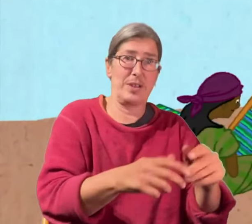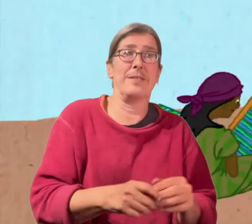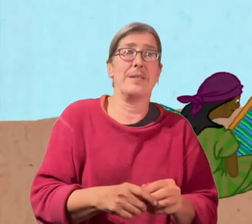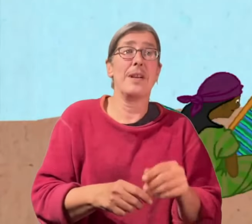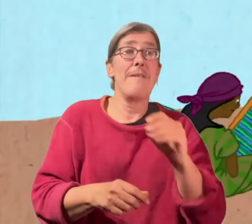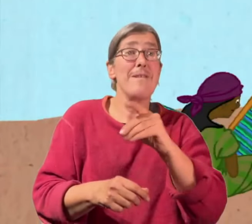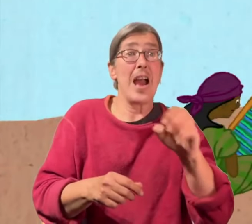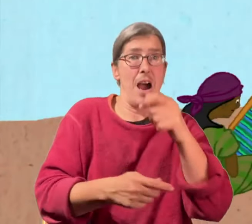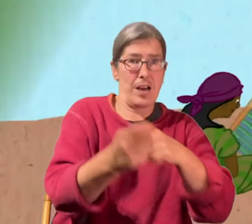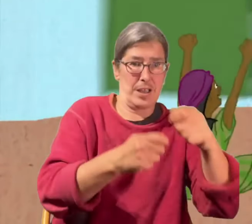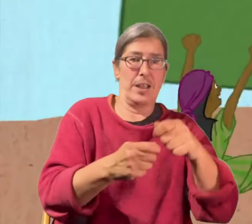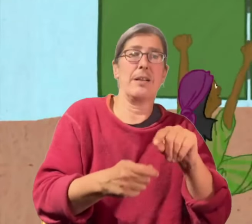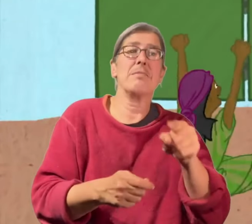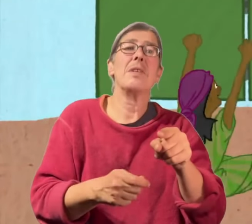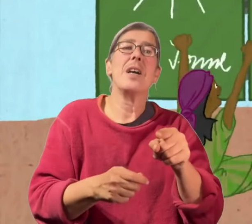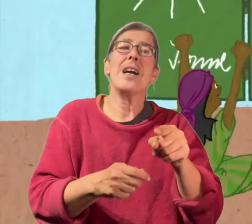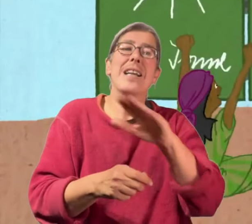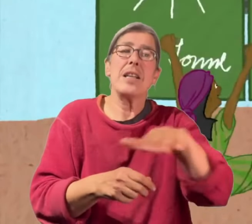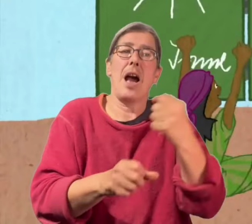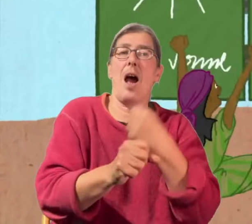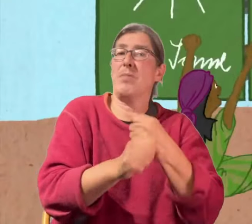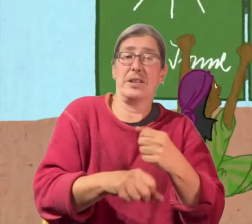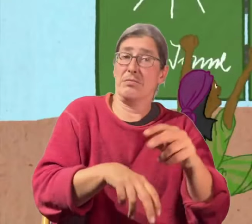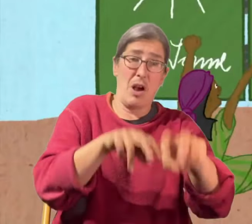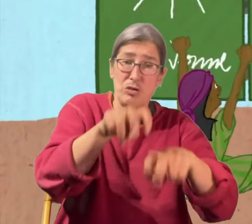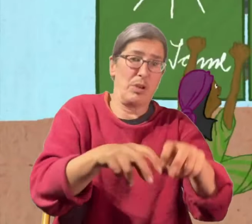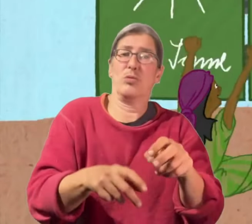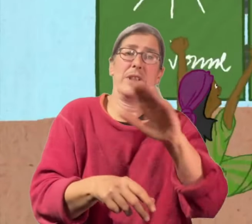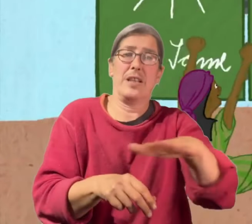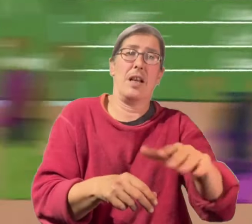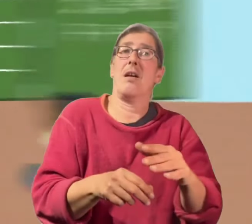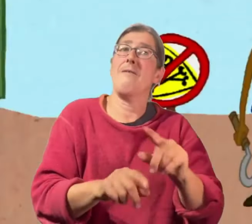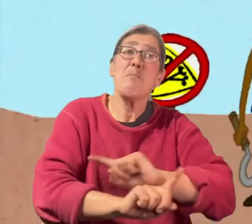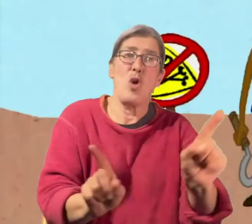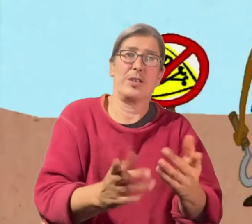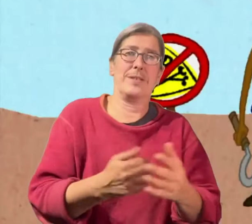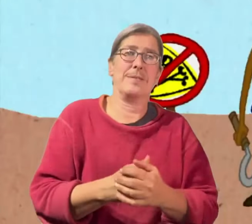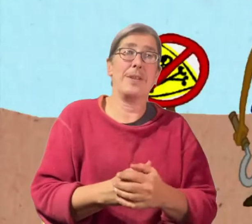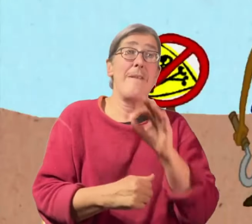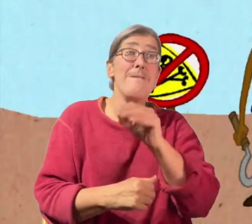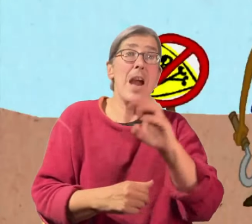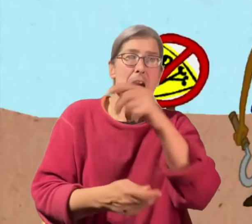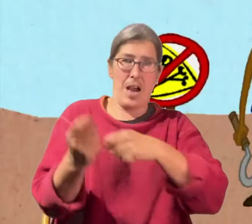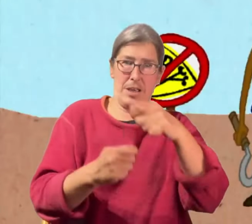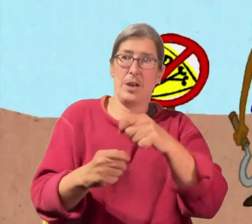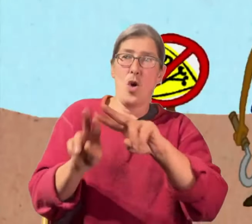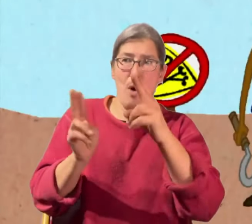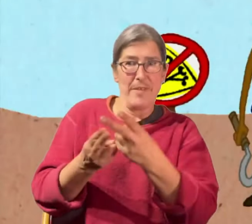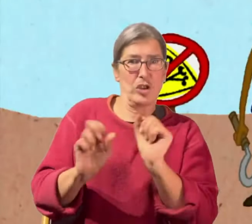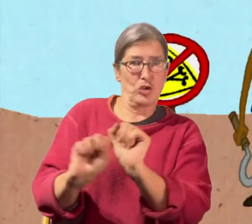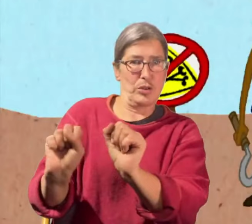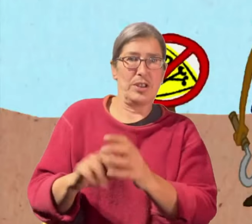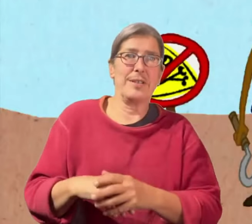fairen Handel ist zudem ausbeuterische Kinderarbeit ausnahmslos verboten. Im fairen Handel wird die Umwelt